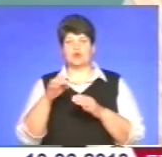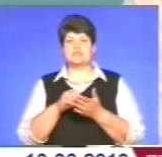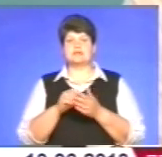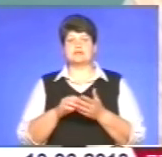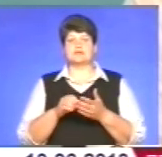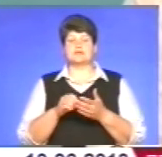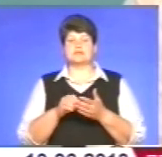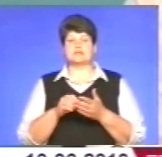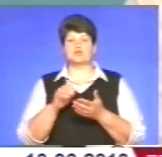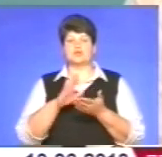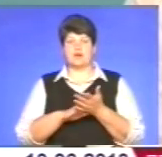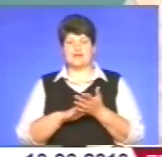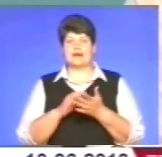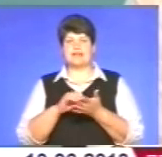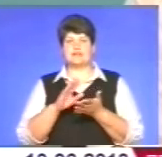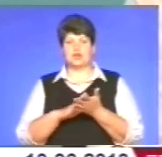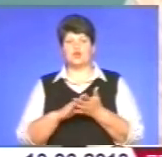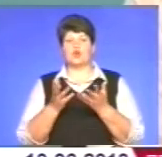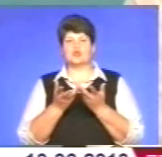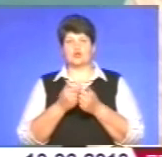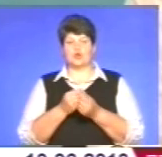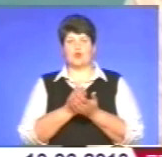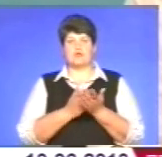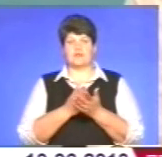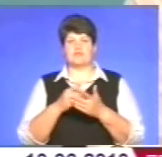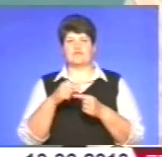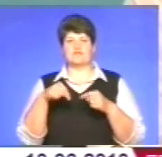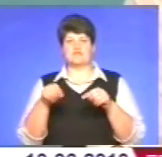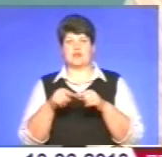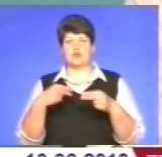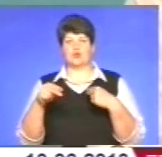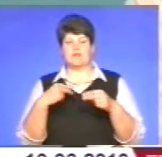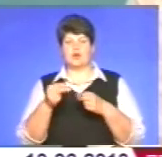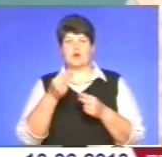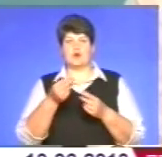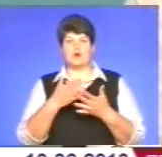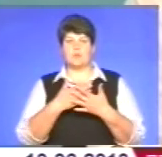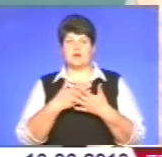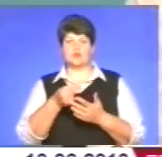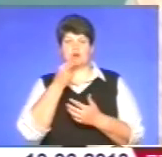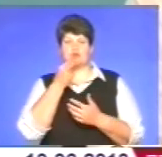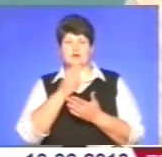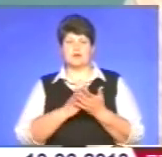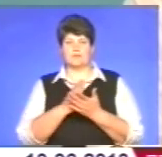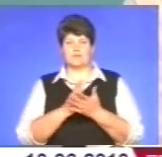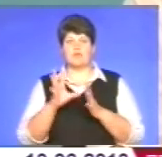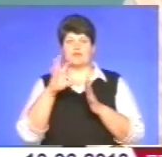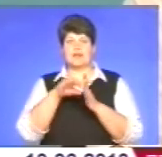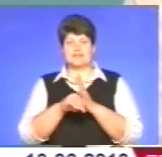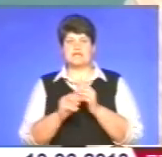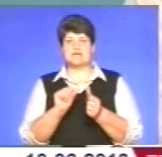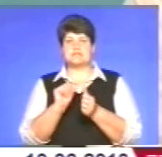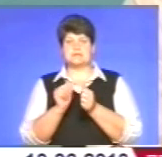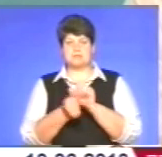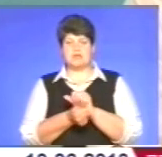реєстраторів розрахункових операцій у сфері торгівлі, громадського харчування та послуг. Так? Наступне. Про внесення змін до бюджетного